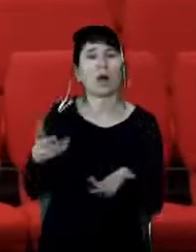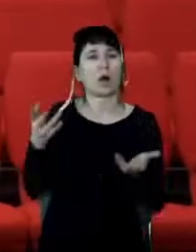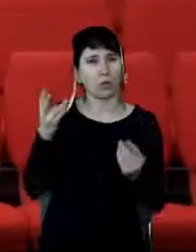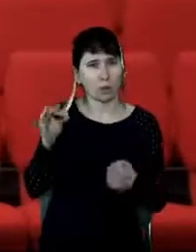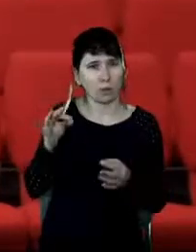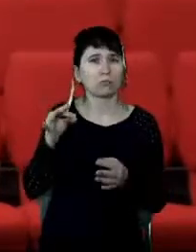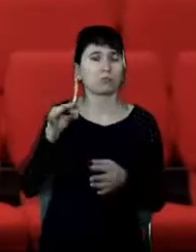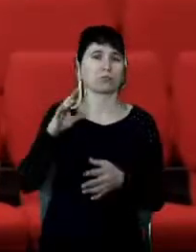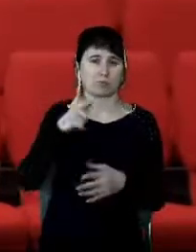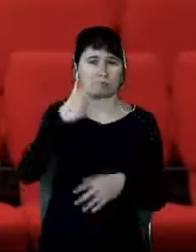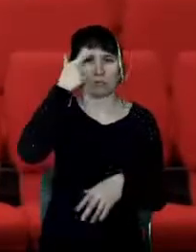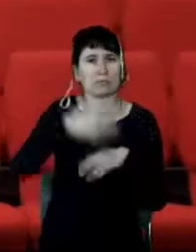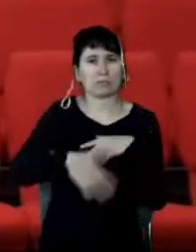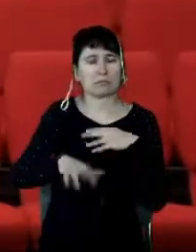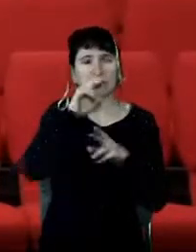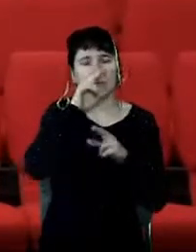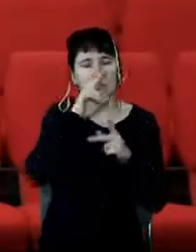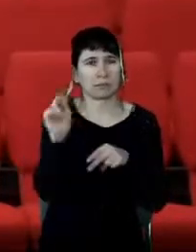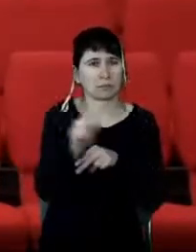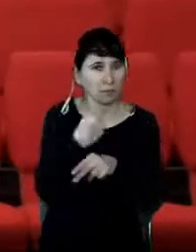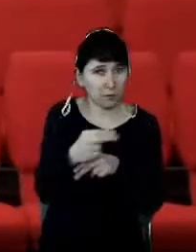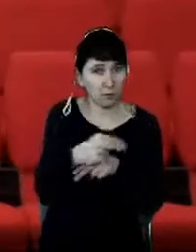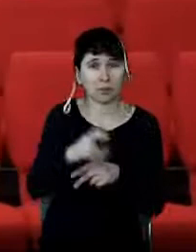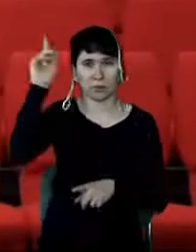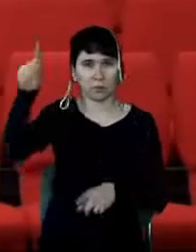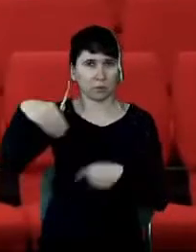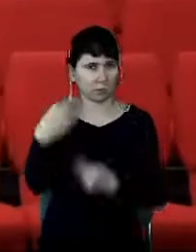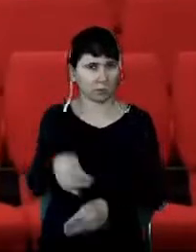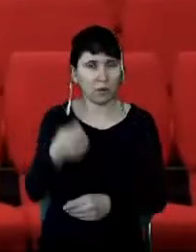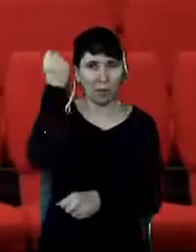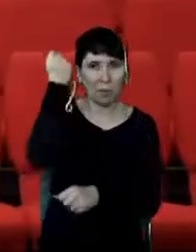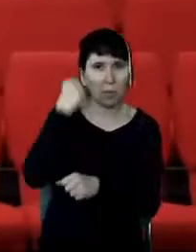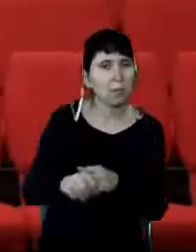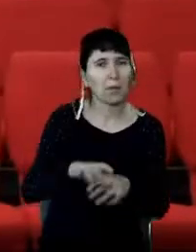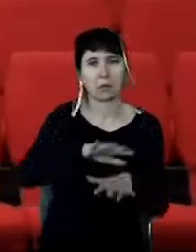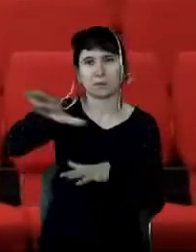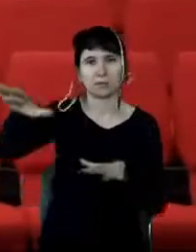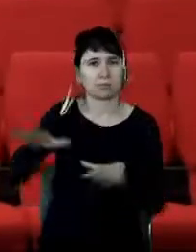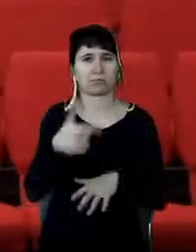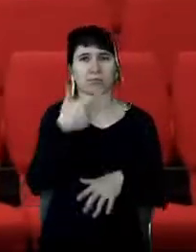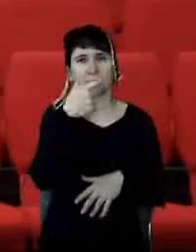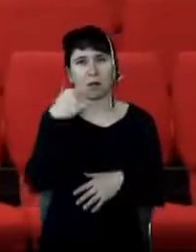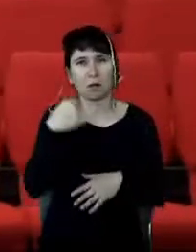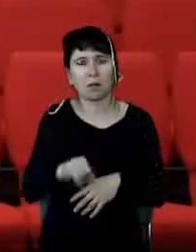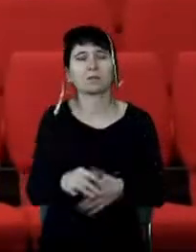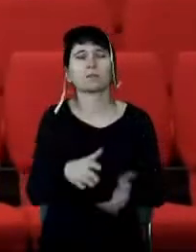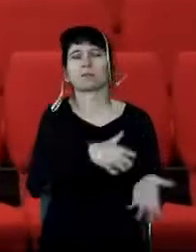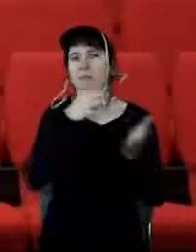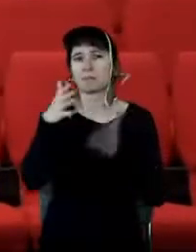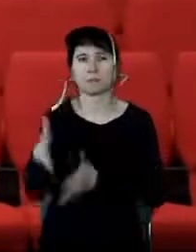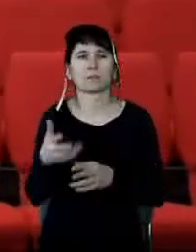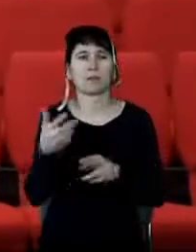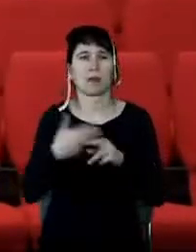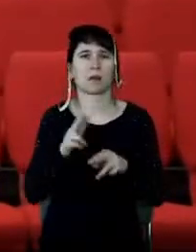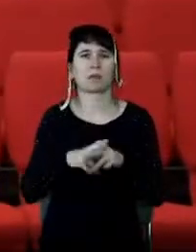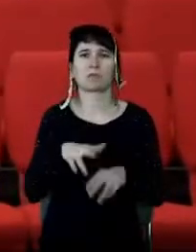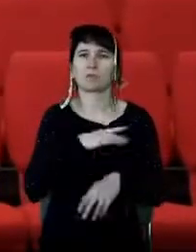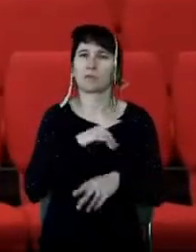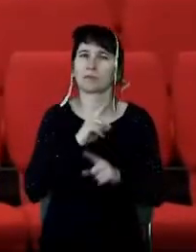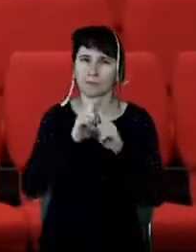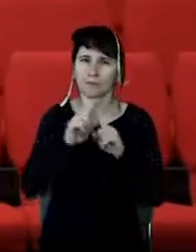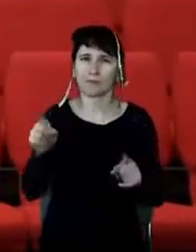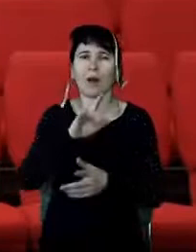одно була перемога. Бог їм дав цю перемогу. Потім були жителі